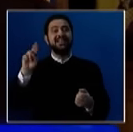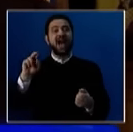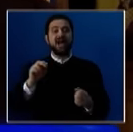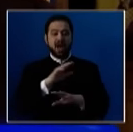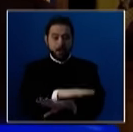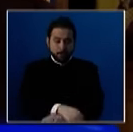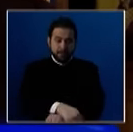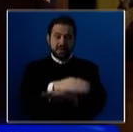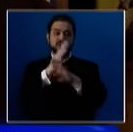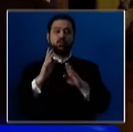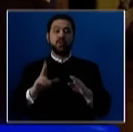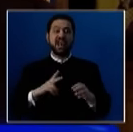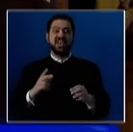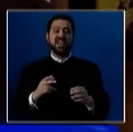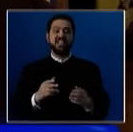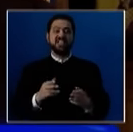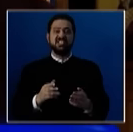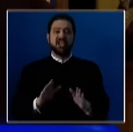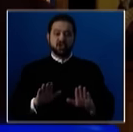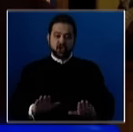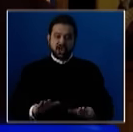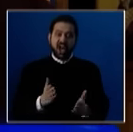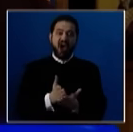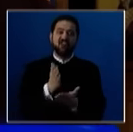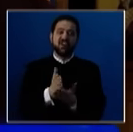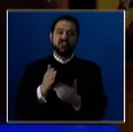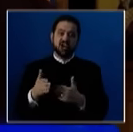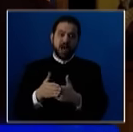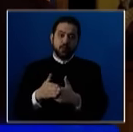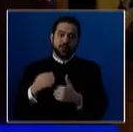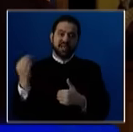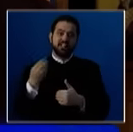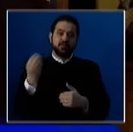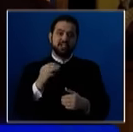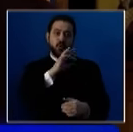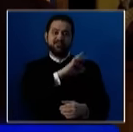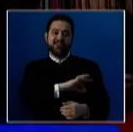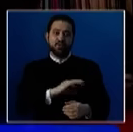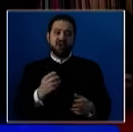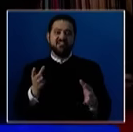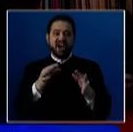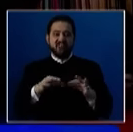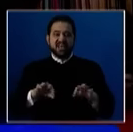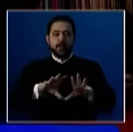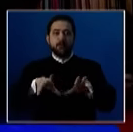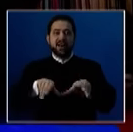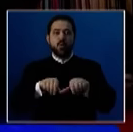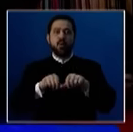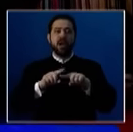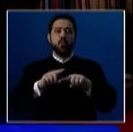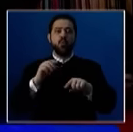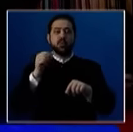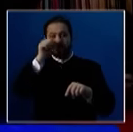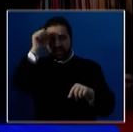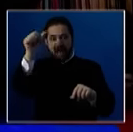înseamnă șederea veșnică în preajma lui Dumnezeu în calitate de fiu. Fiul va sta în casa tatălui. Întotdeauna se pune problema mântuirii